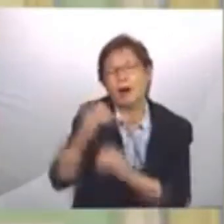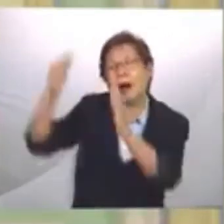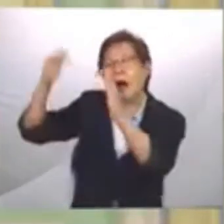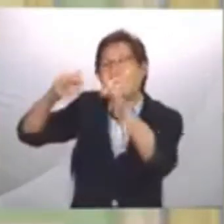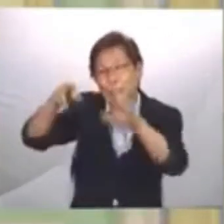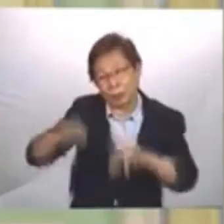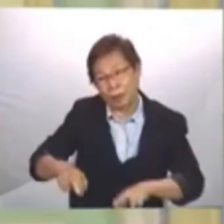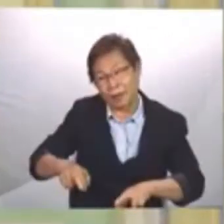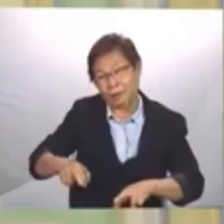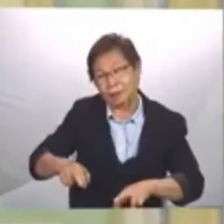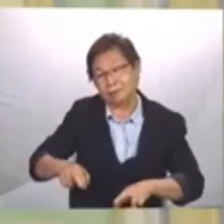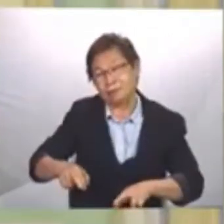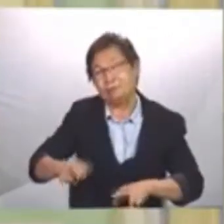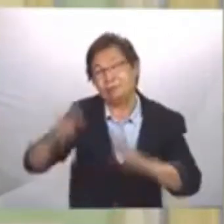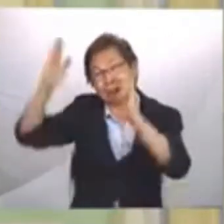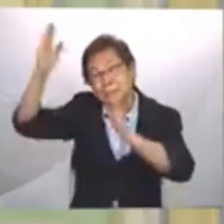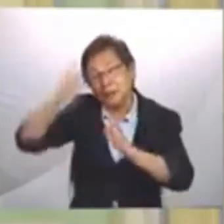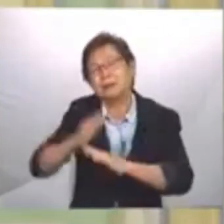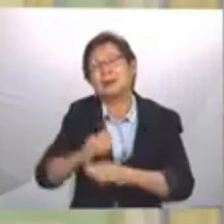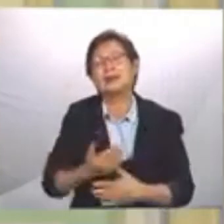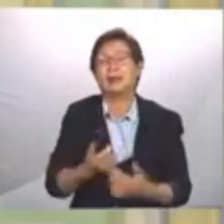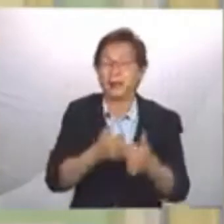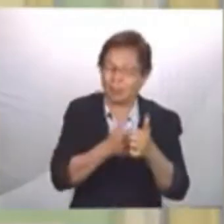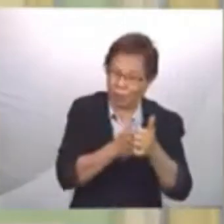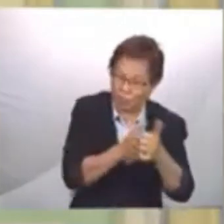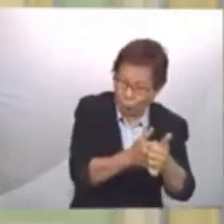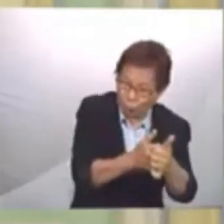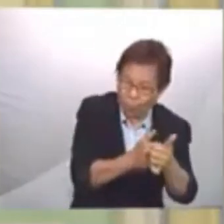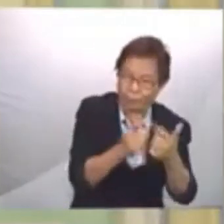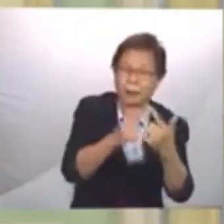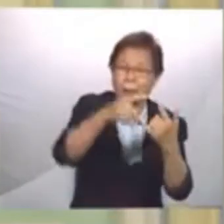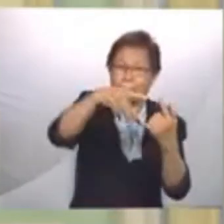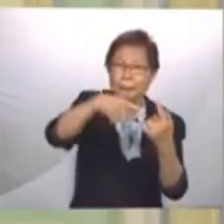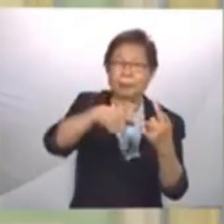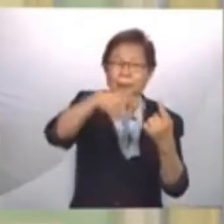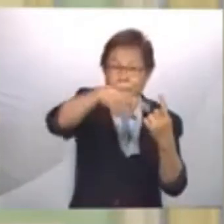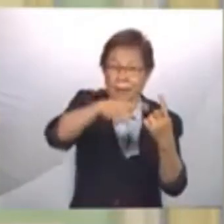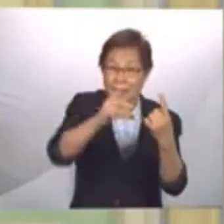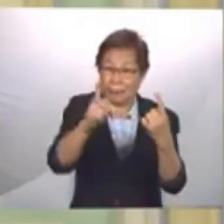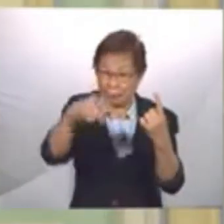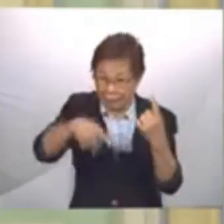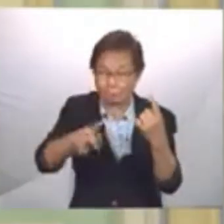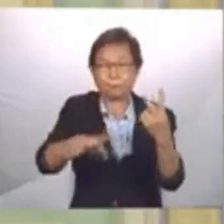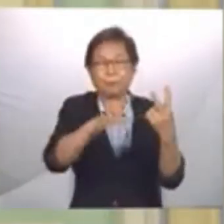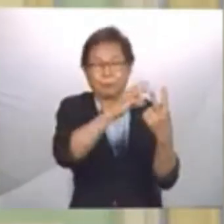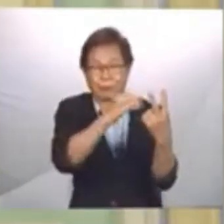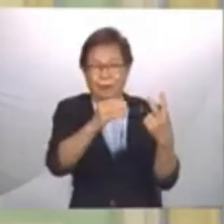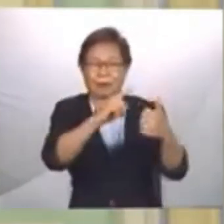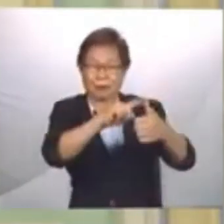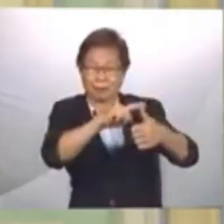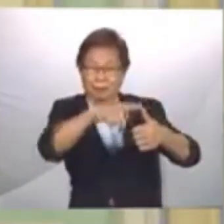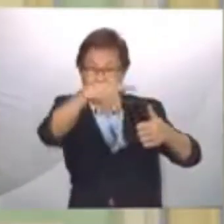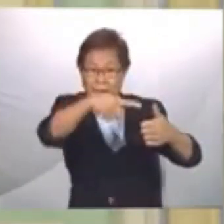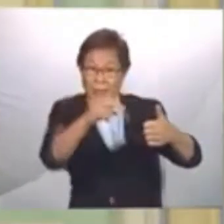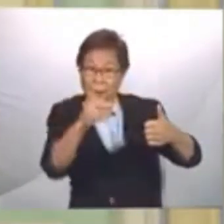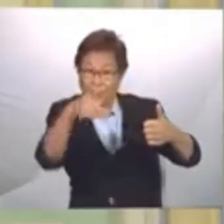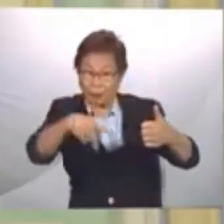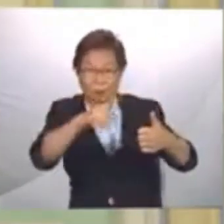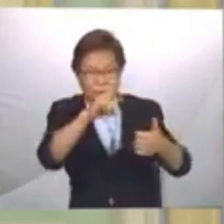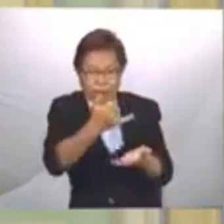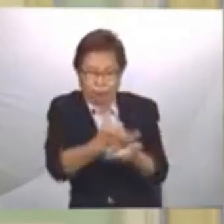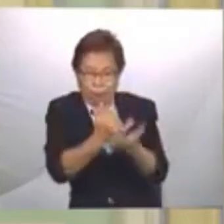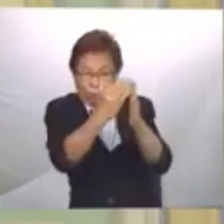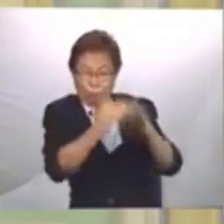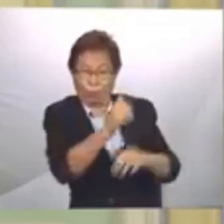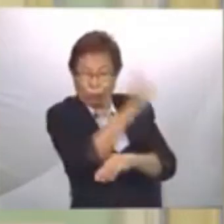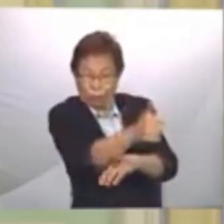kita, selain daripada patuh kepada larangan supaya tidak keluar daripada rumah